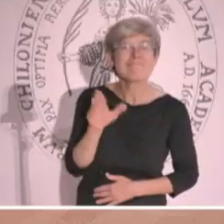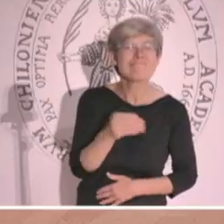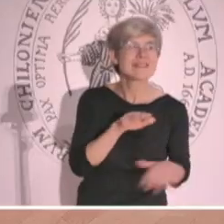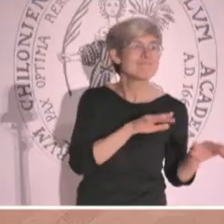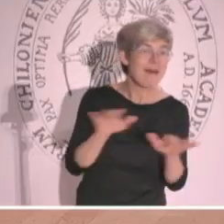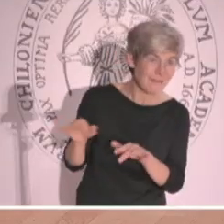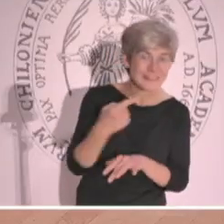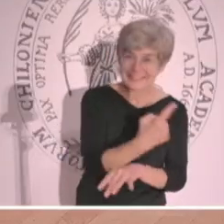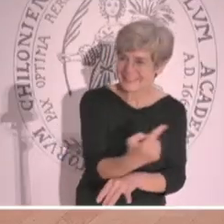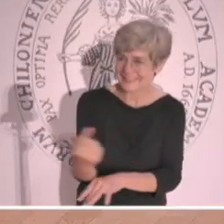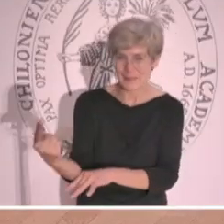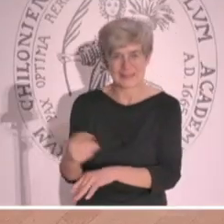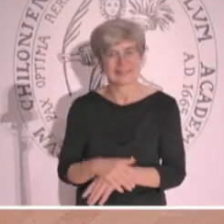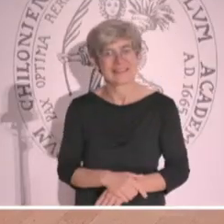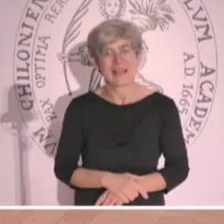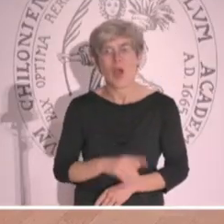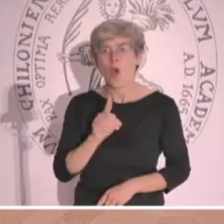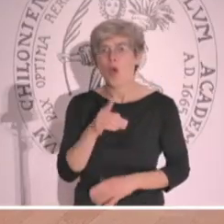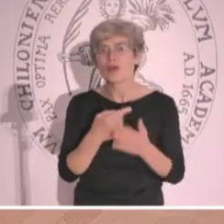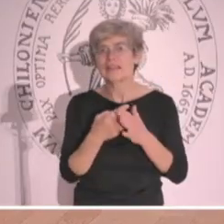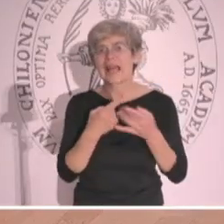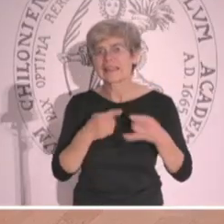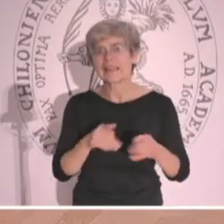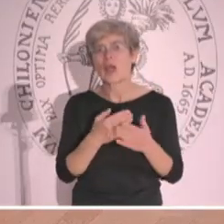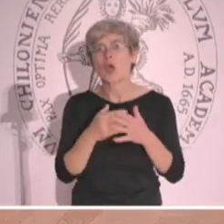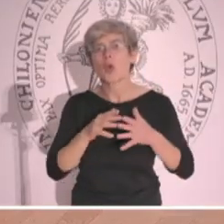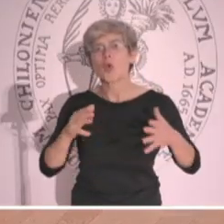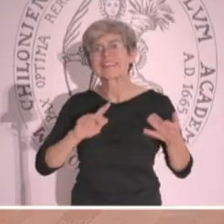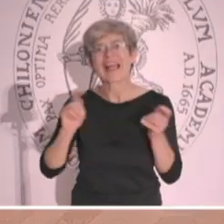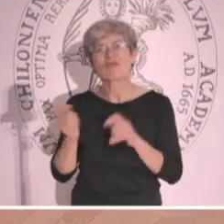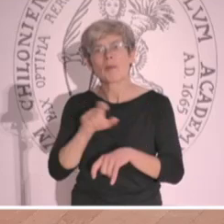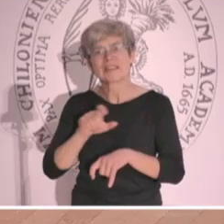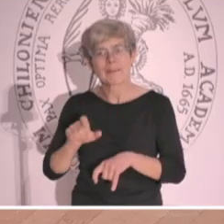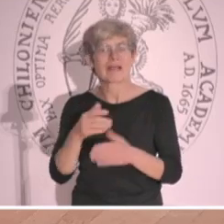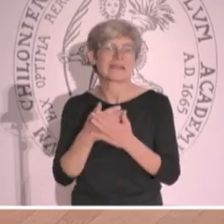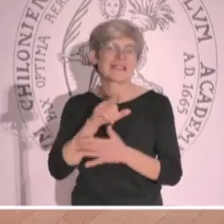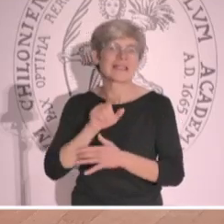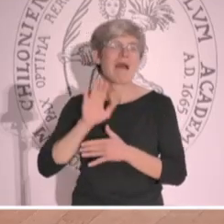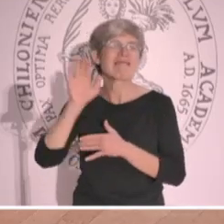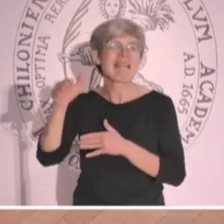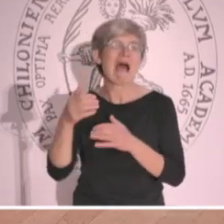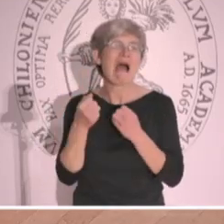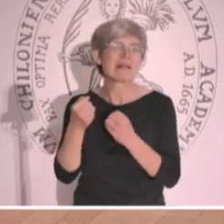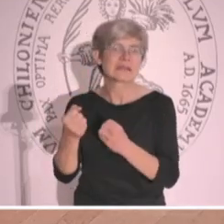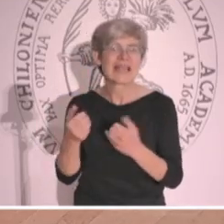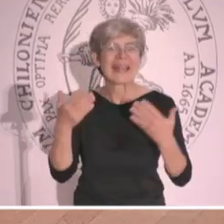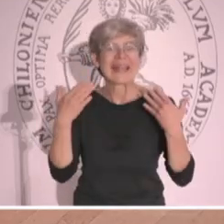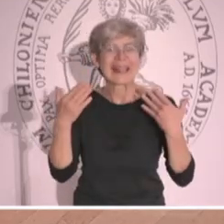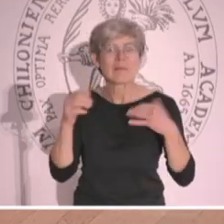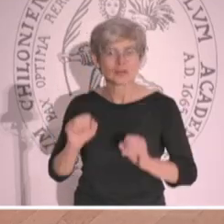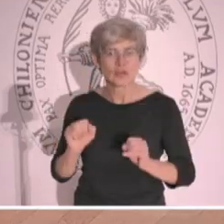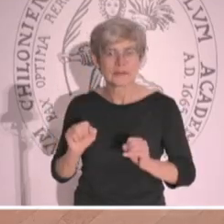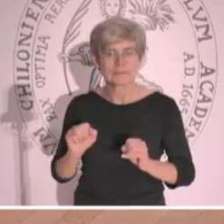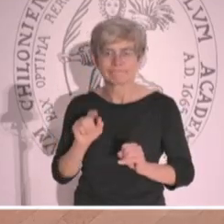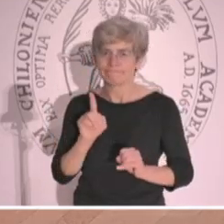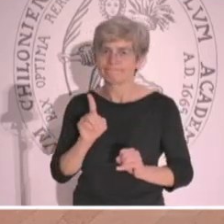werden. Und das ganz andere große Transformationsthema, das Thema Nachhaltigkeit und Klimaschutz, auch das hat in Kiel einen großen